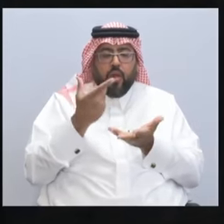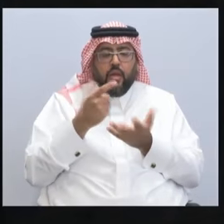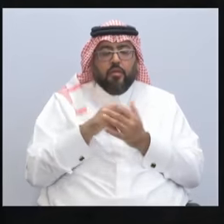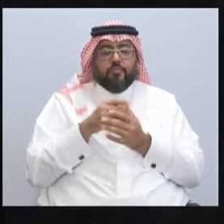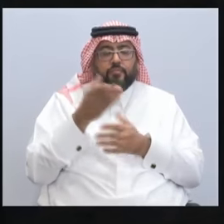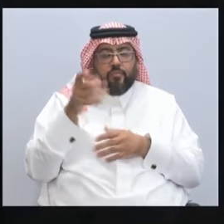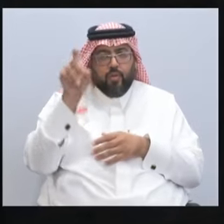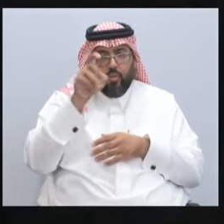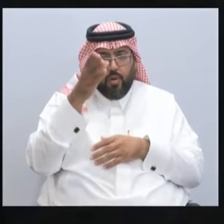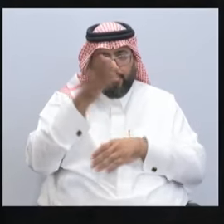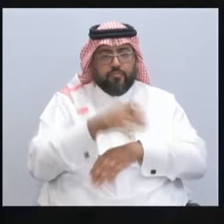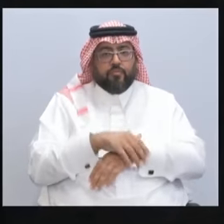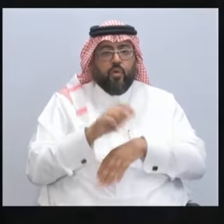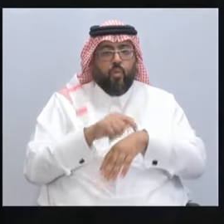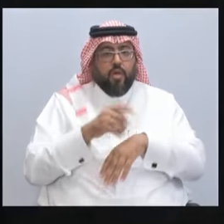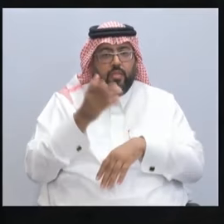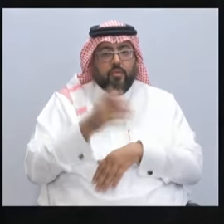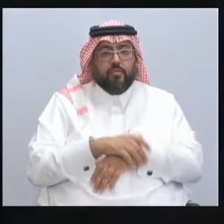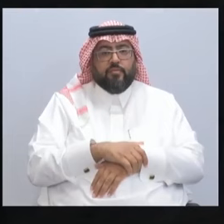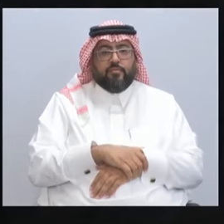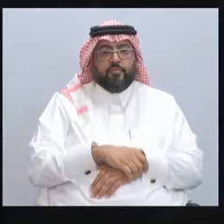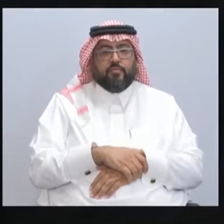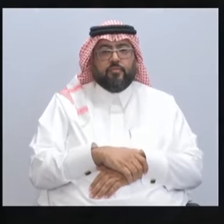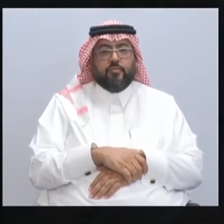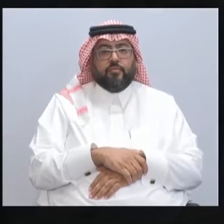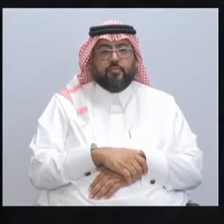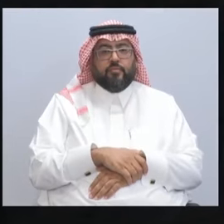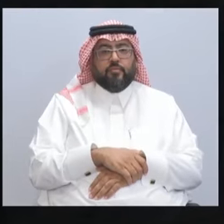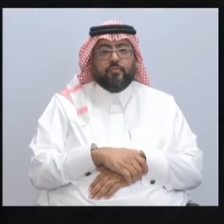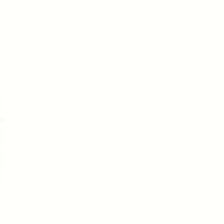واين مقره ح نعطيكم وقت ونرجع